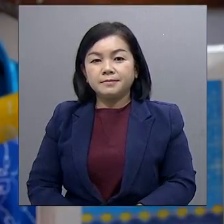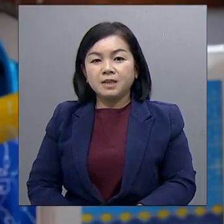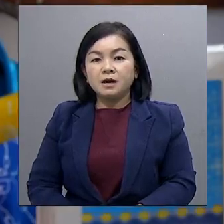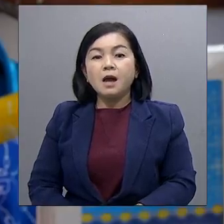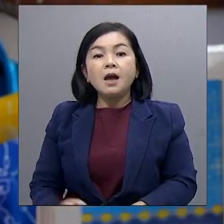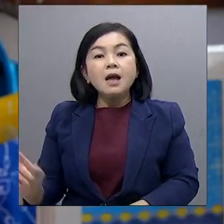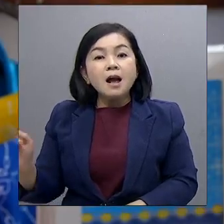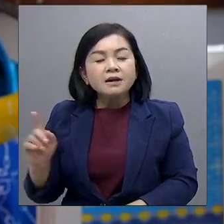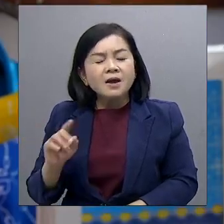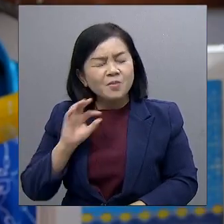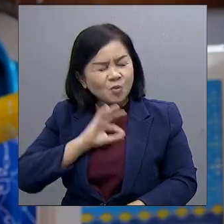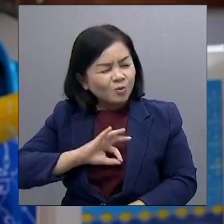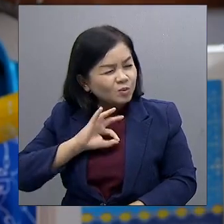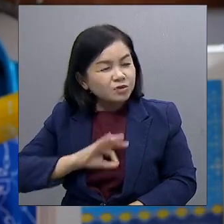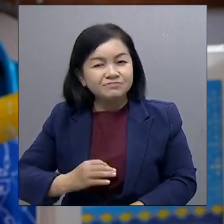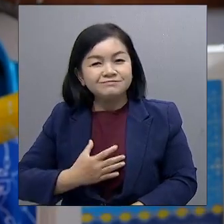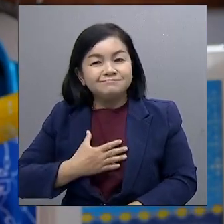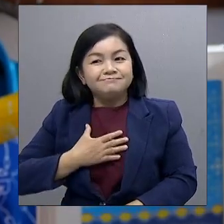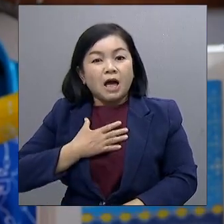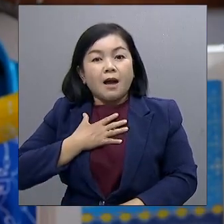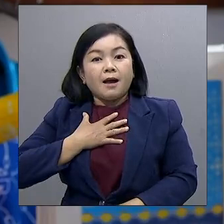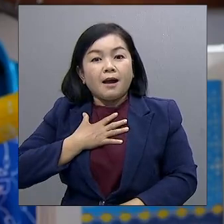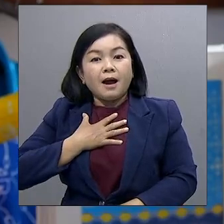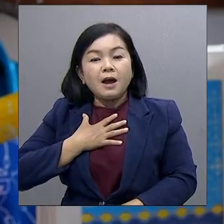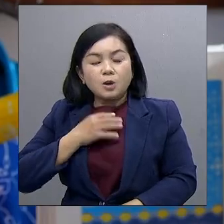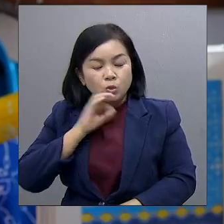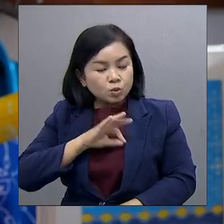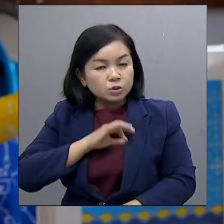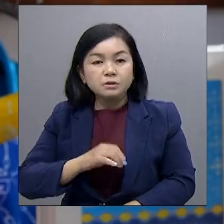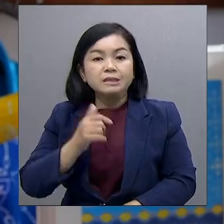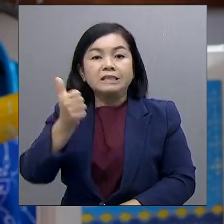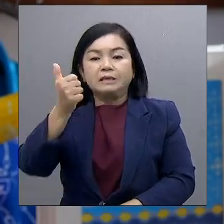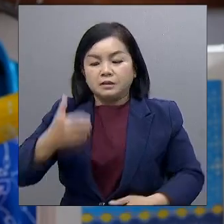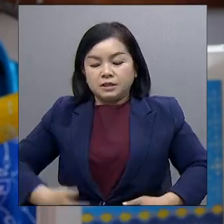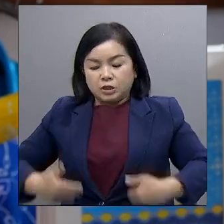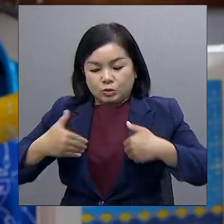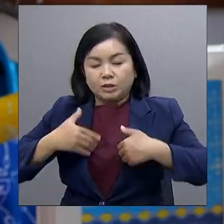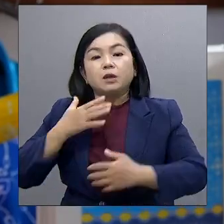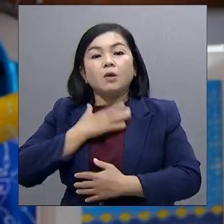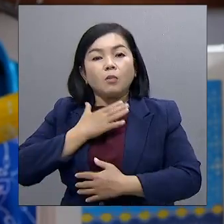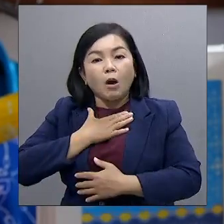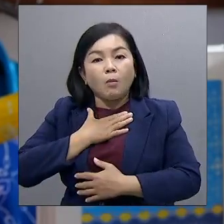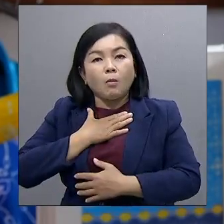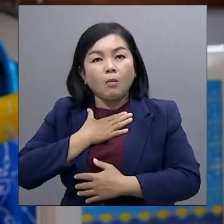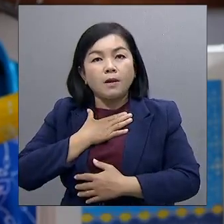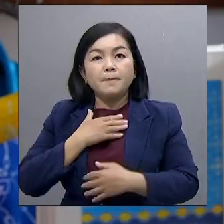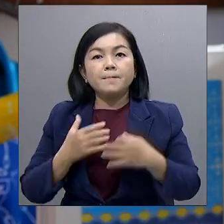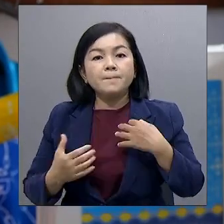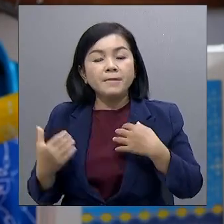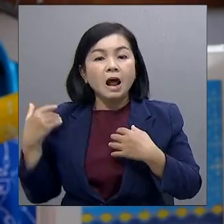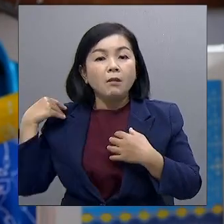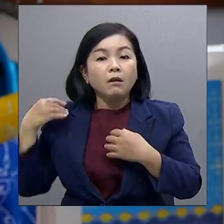เป็นความปราบปลื้มใจและเป็นมงคลสูงสุดในชีวิตของพี่ก็ว่าได้ที่มี